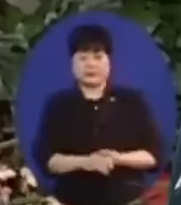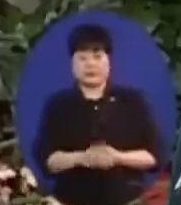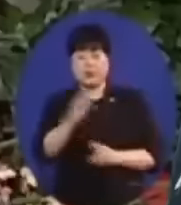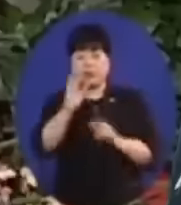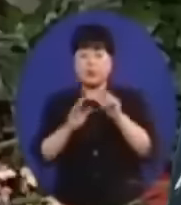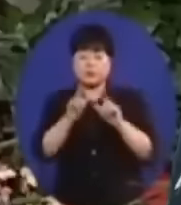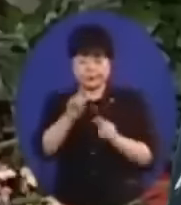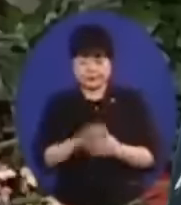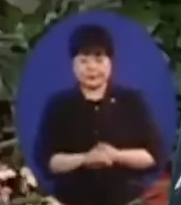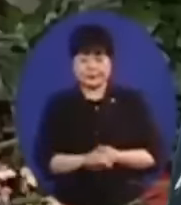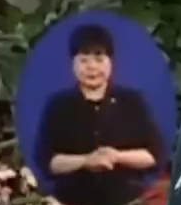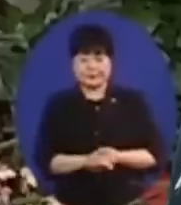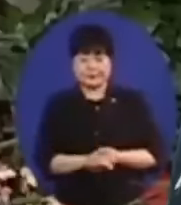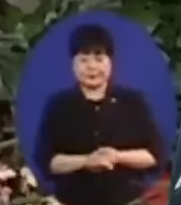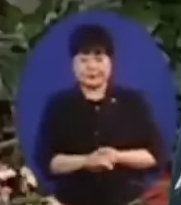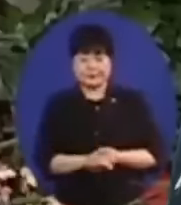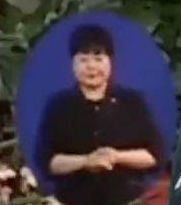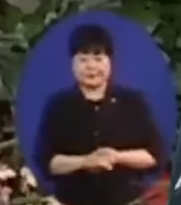실상이요.